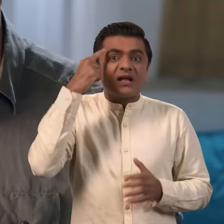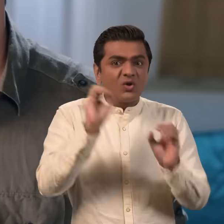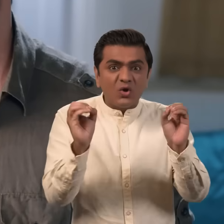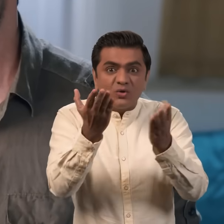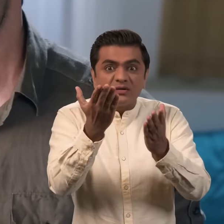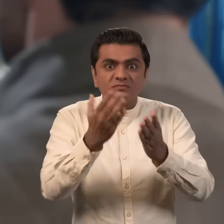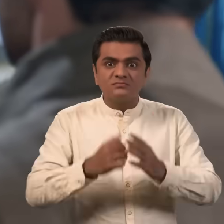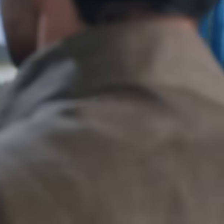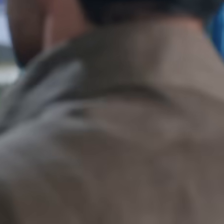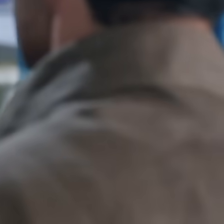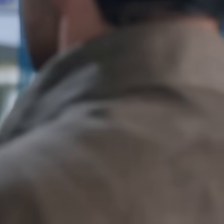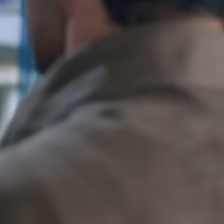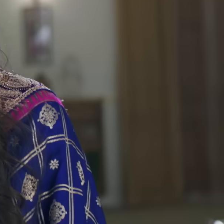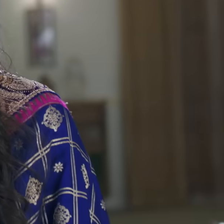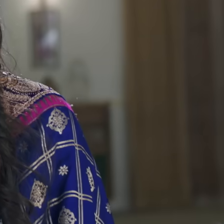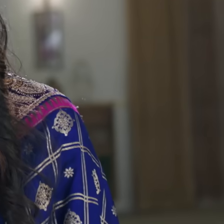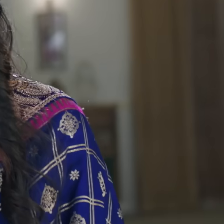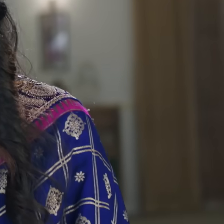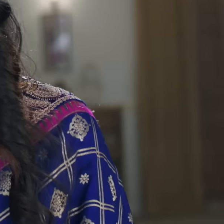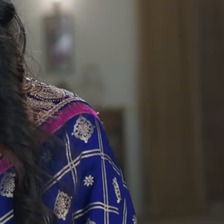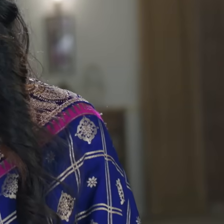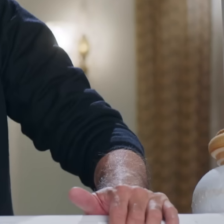मां तक का नहीं सोचा।